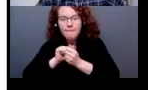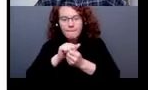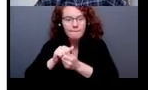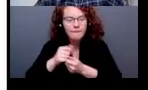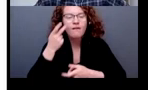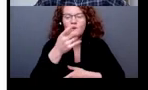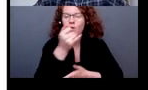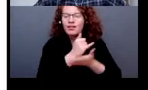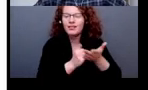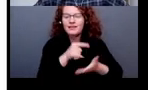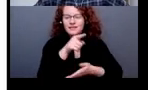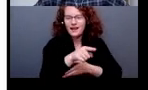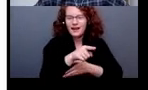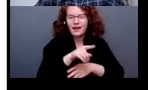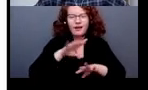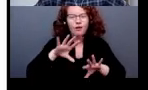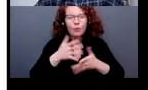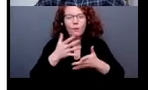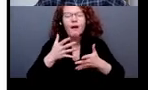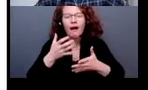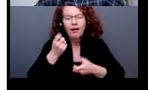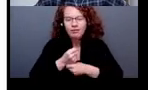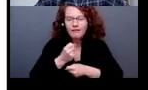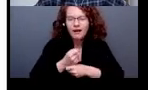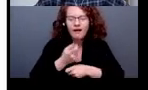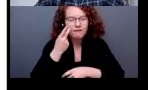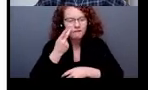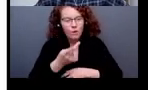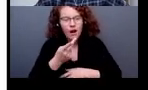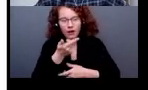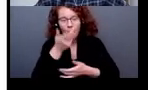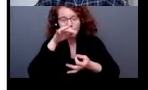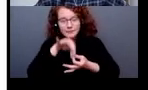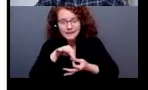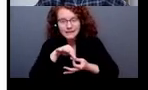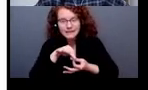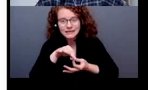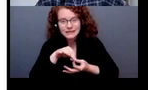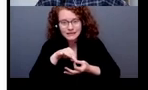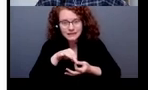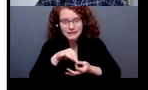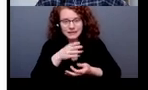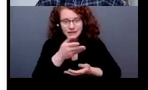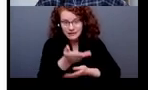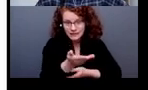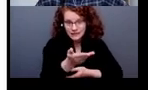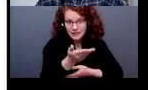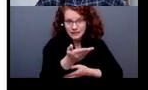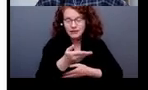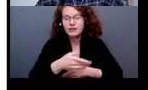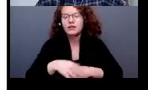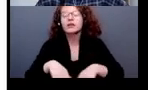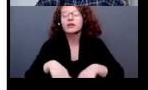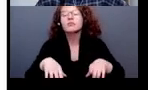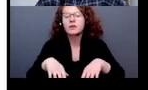dessins. Il y a certes, enfin, les dessins essaient d'être très précis sur beaucoup d'aspects, mais il y a parfois